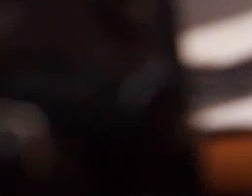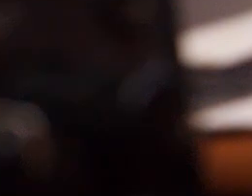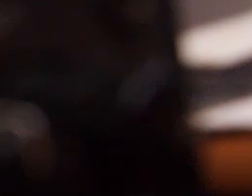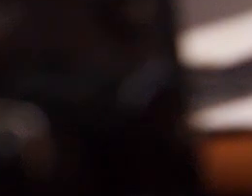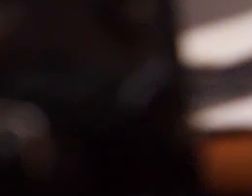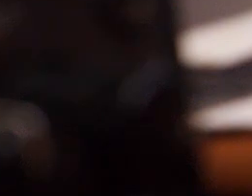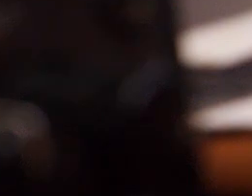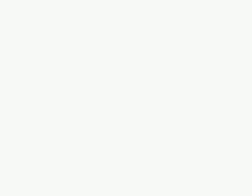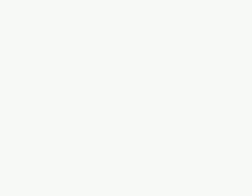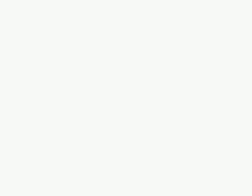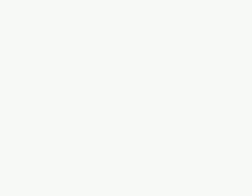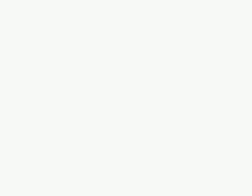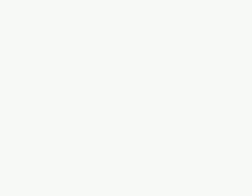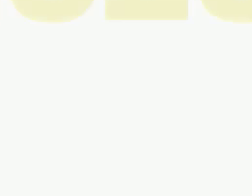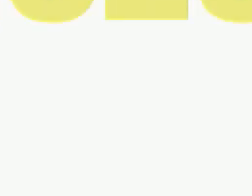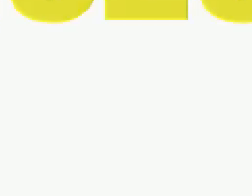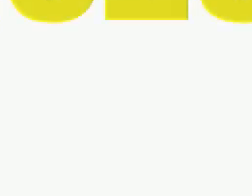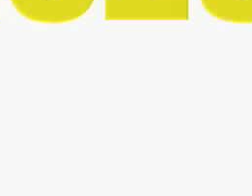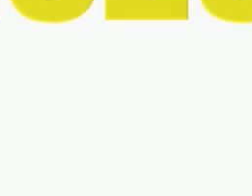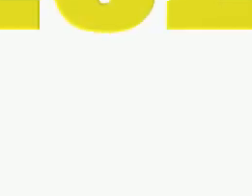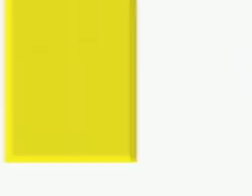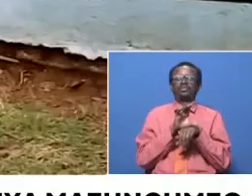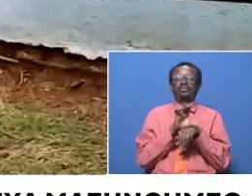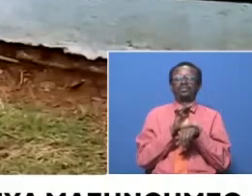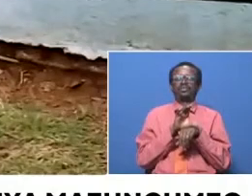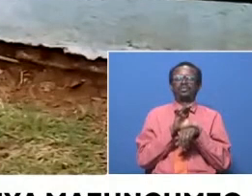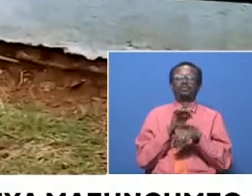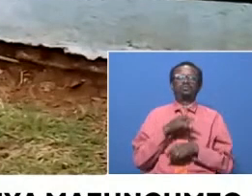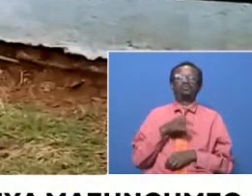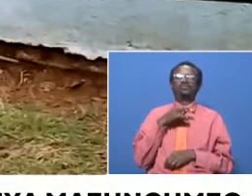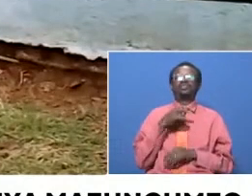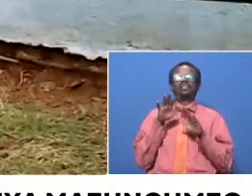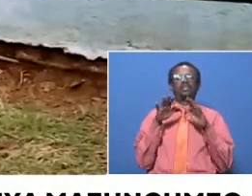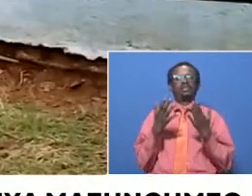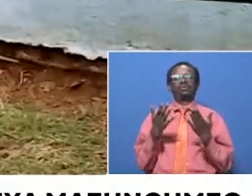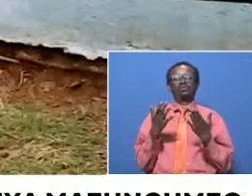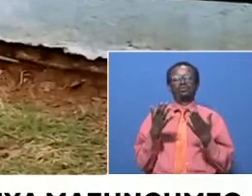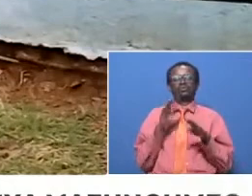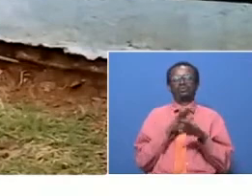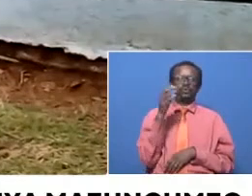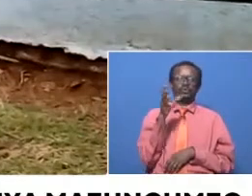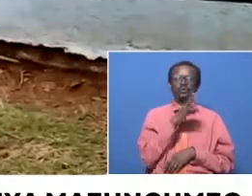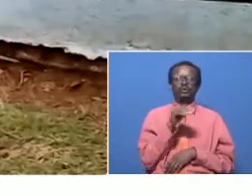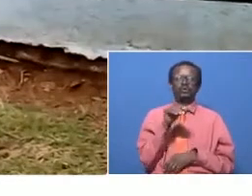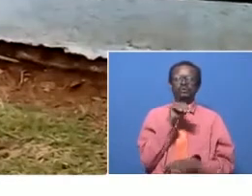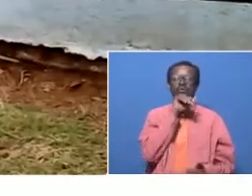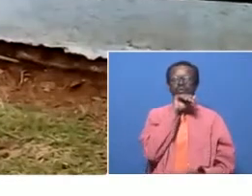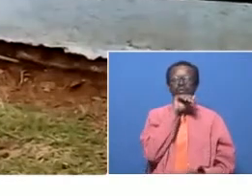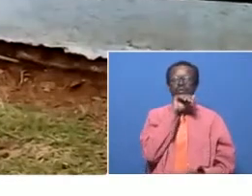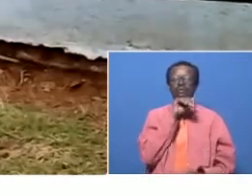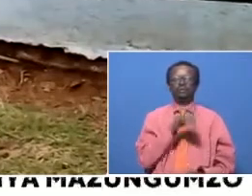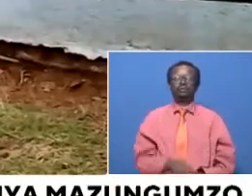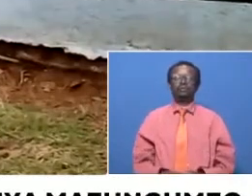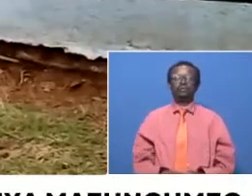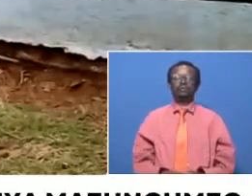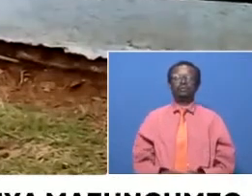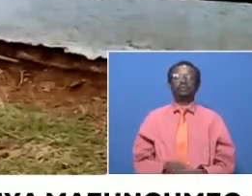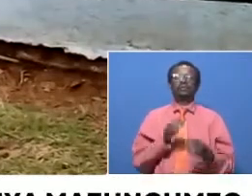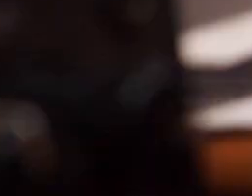On Thursday, the 27th of July, 2023, during an exclusive live interview with